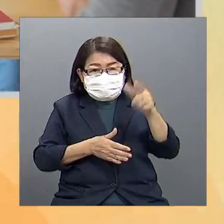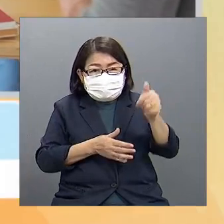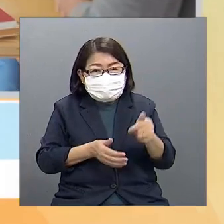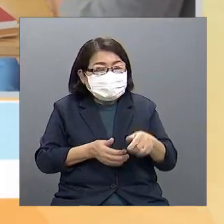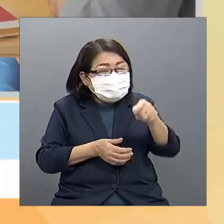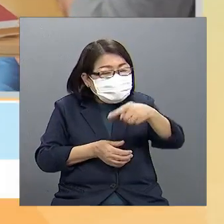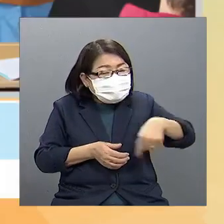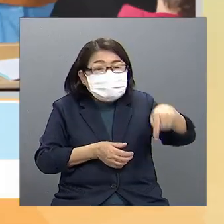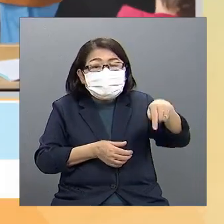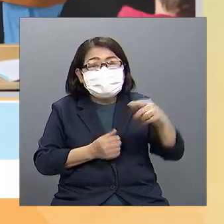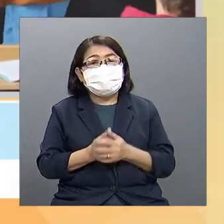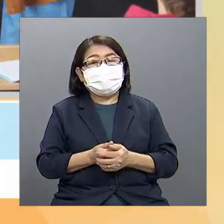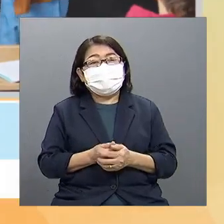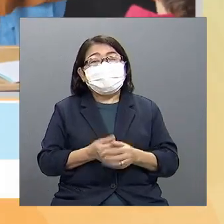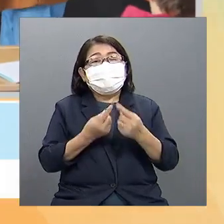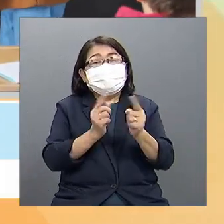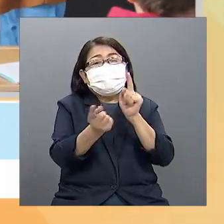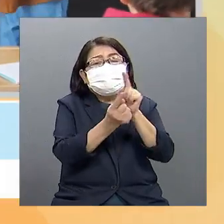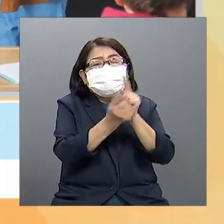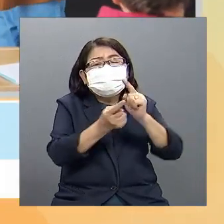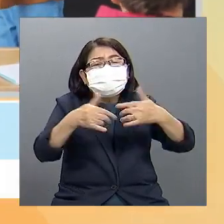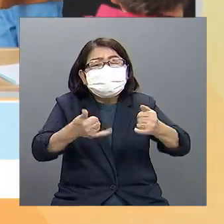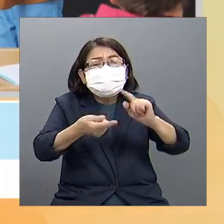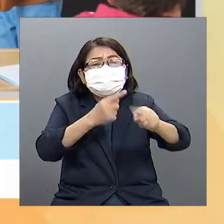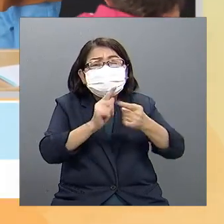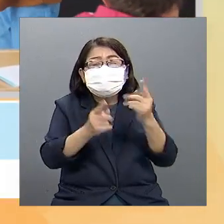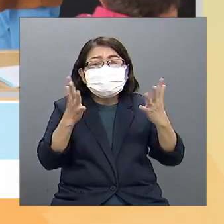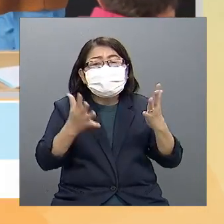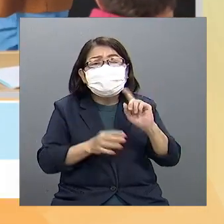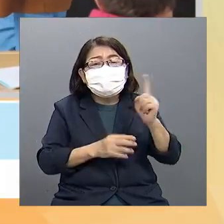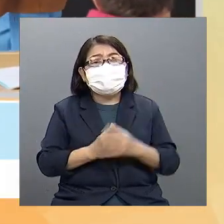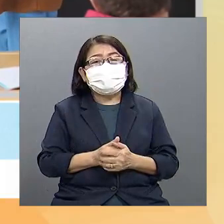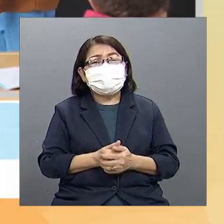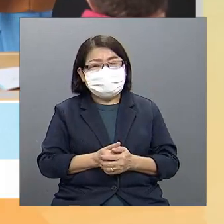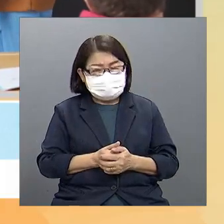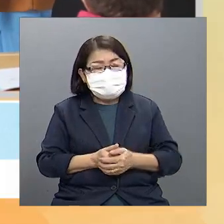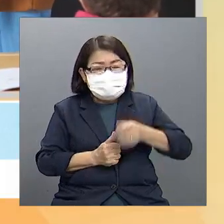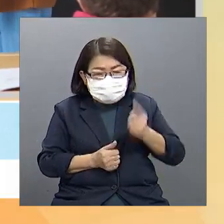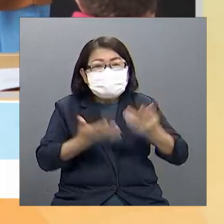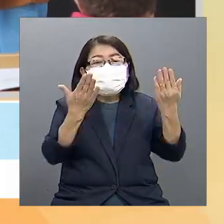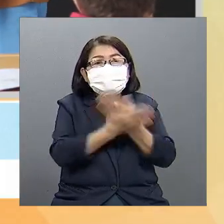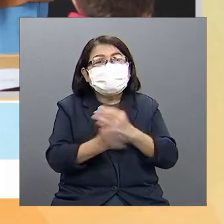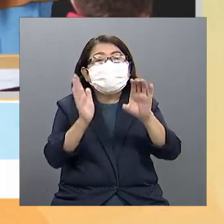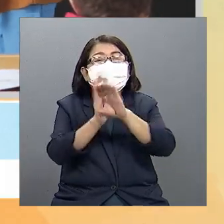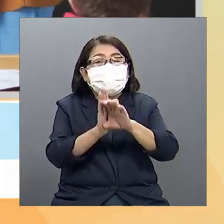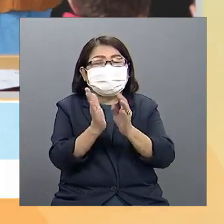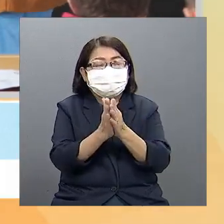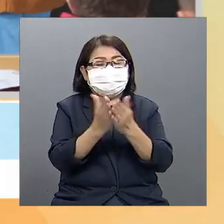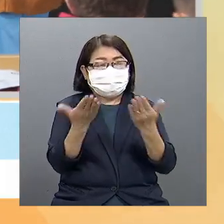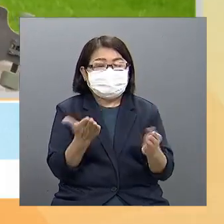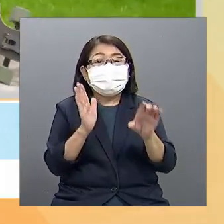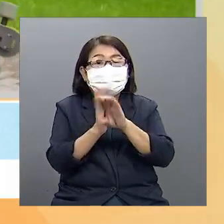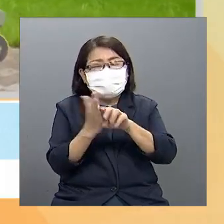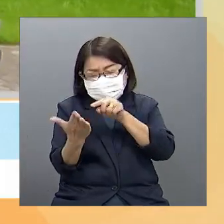ที่หายไปที่ช่วยได้มากคือหนังสือภาพค่ะสำหรับเด็กอายุขนาดนี้นะ